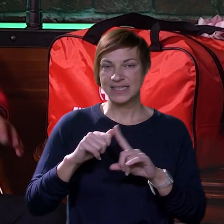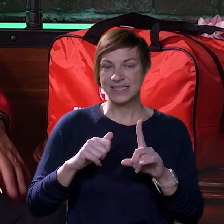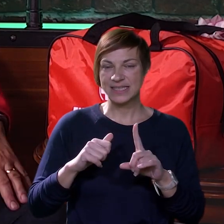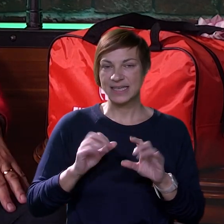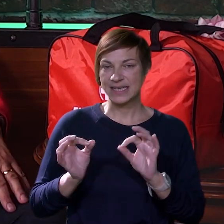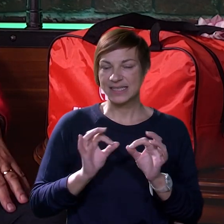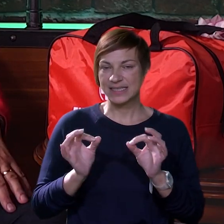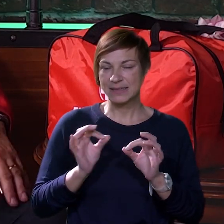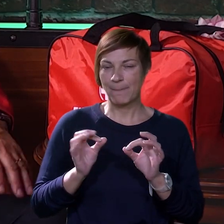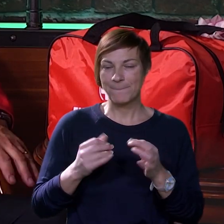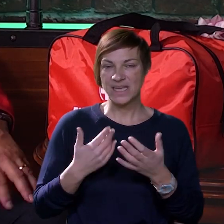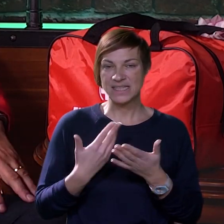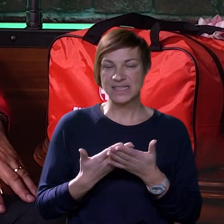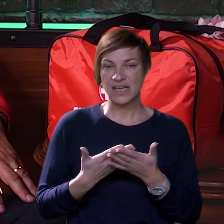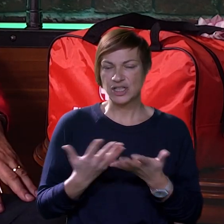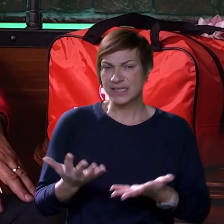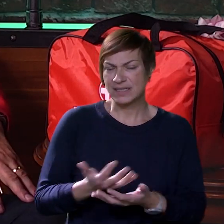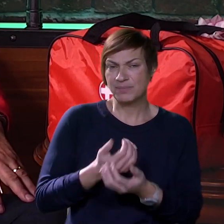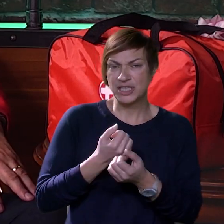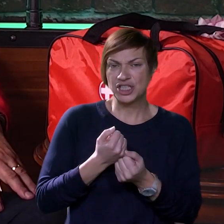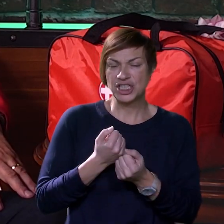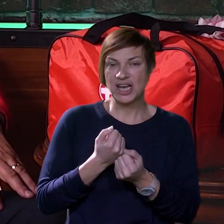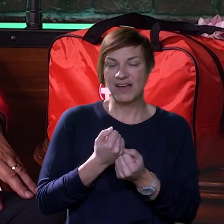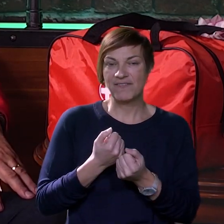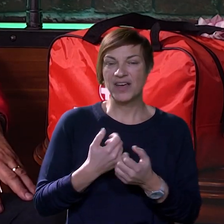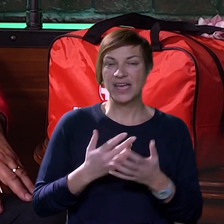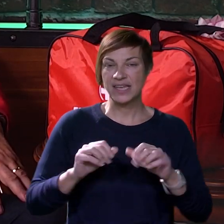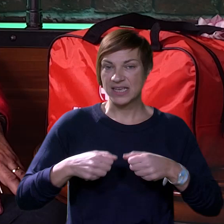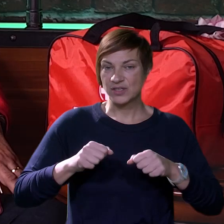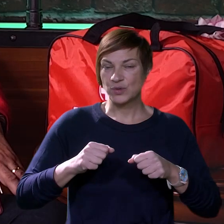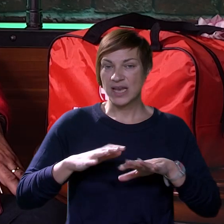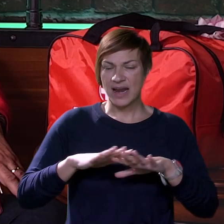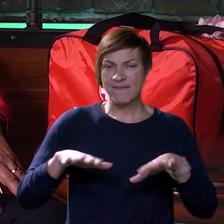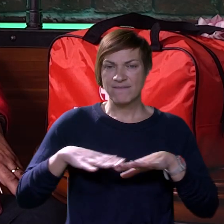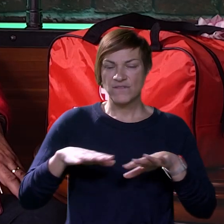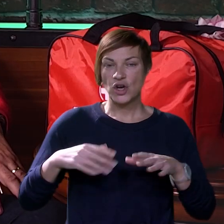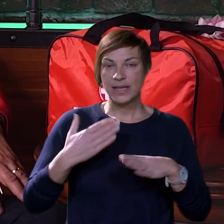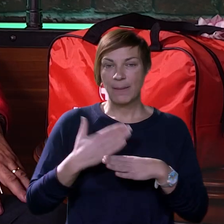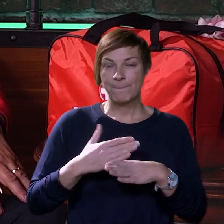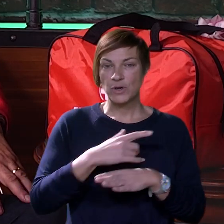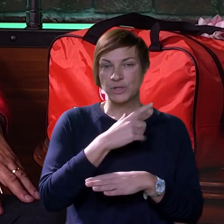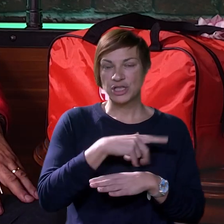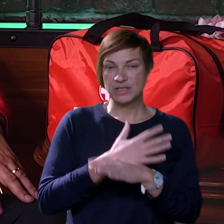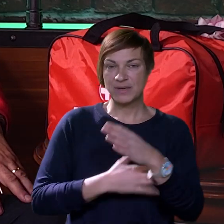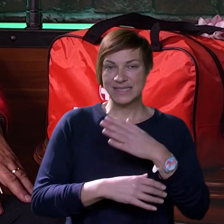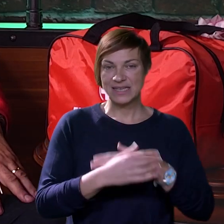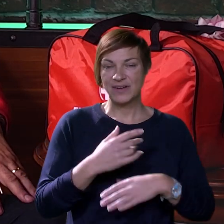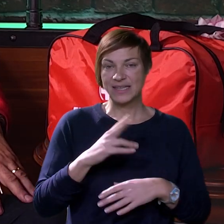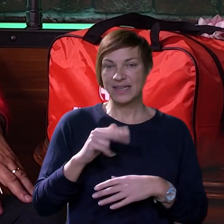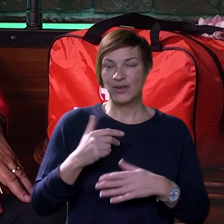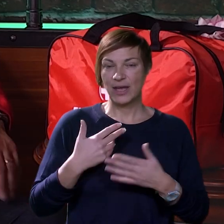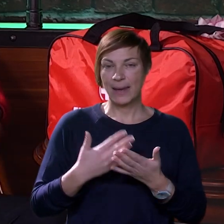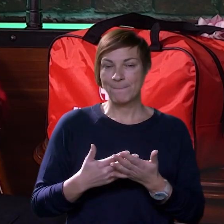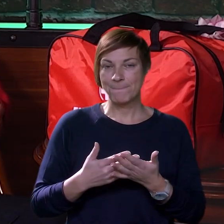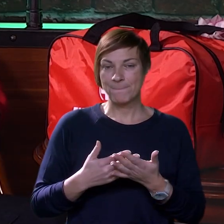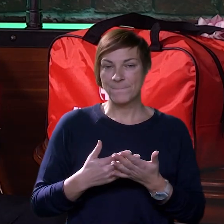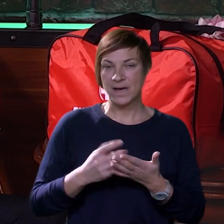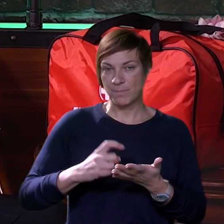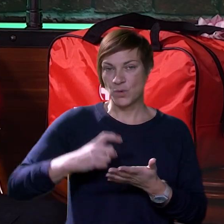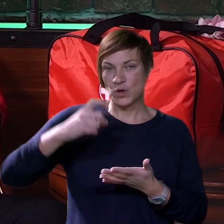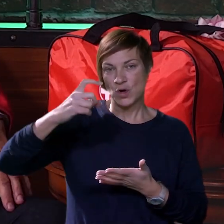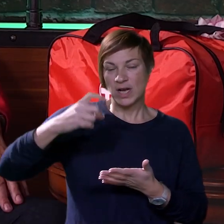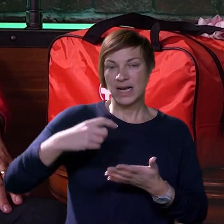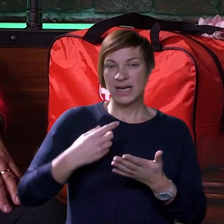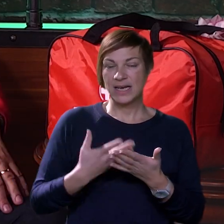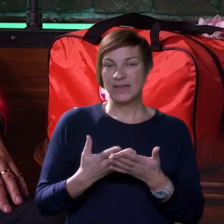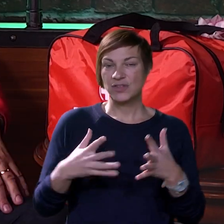specijalno jet ski za spašavanje, ili skuter za spašavanje na vodi, pomažemo i osobama sa invaliditetom, jer imamo tamo jedno